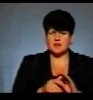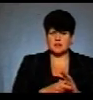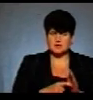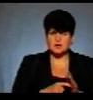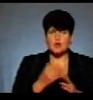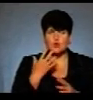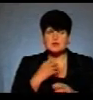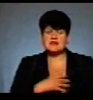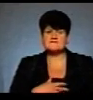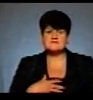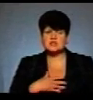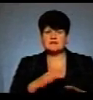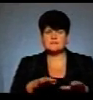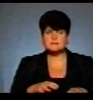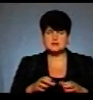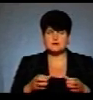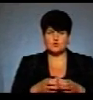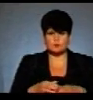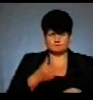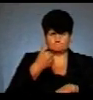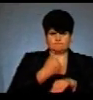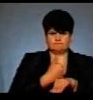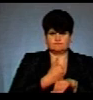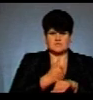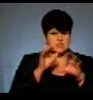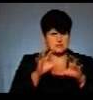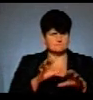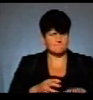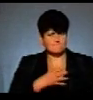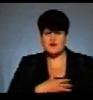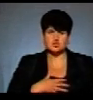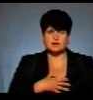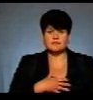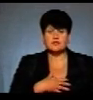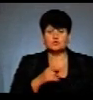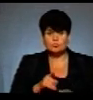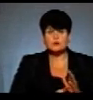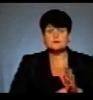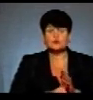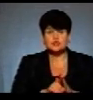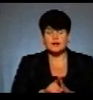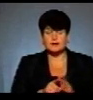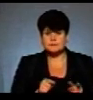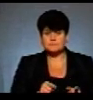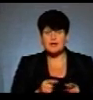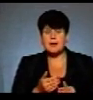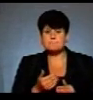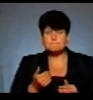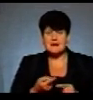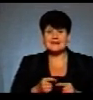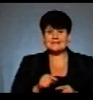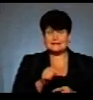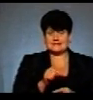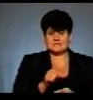коли важливо місце в групі завоювати, статус дуже важливий, і ось тоді розпочинається. Але передумови